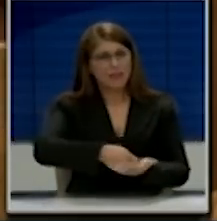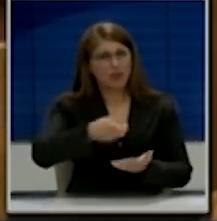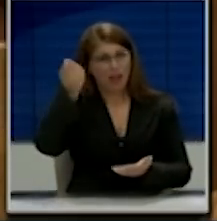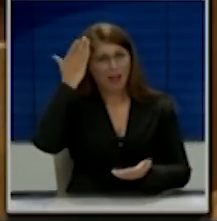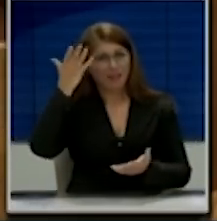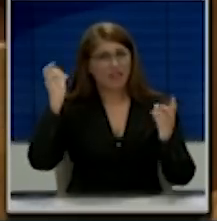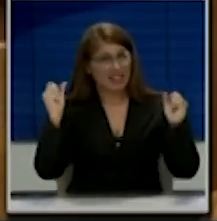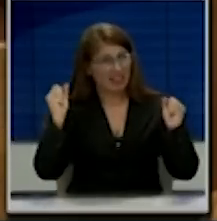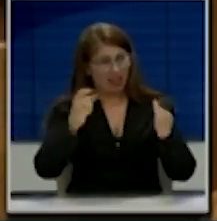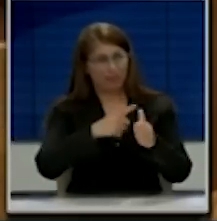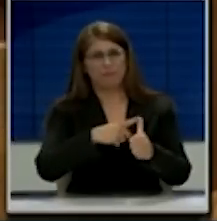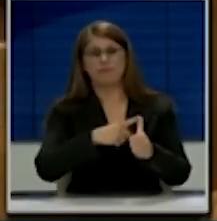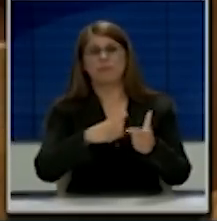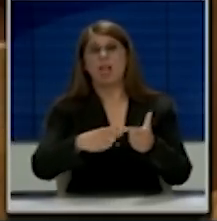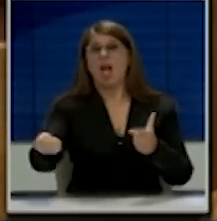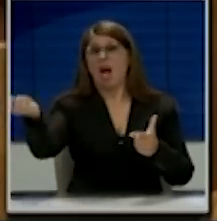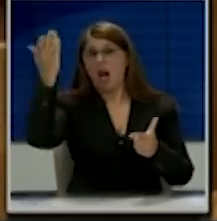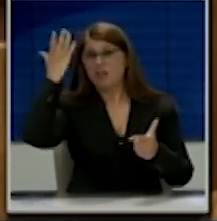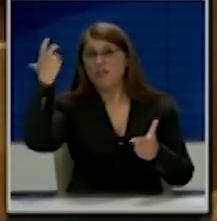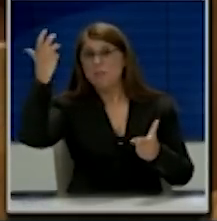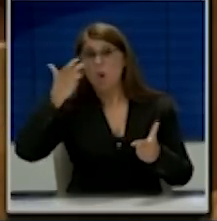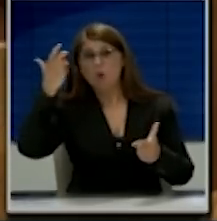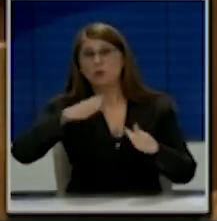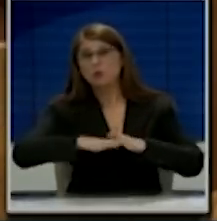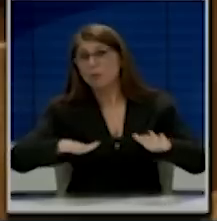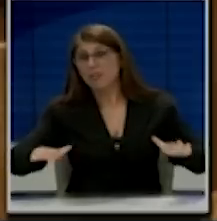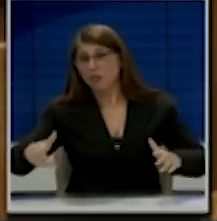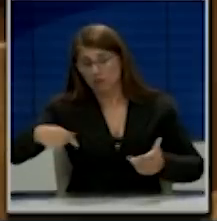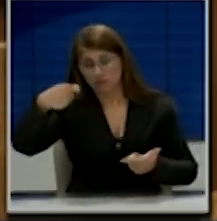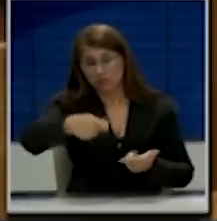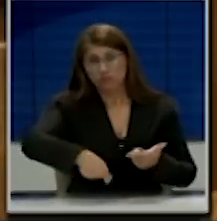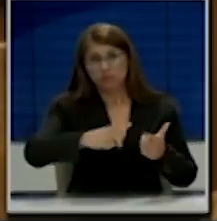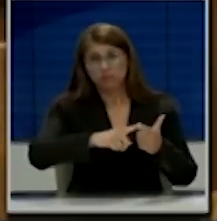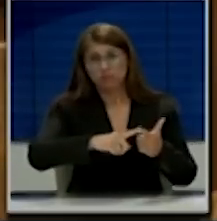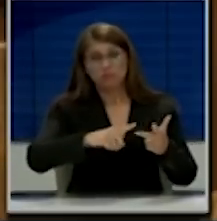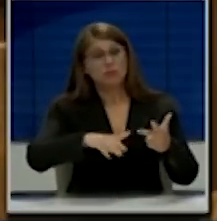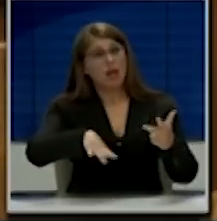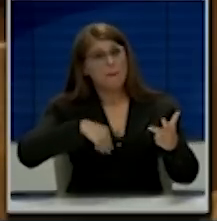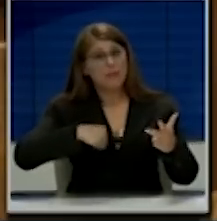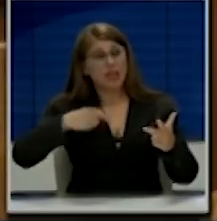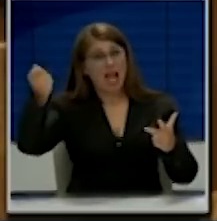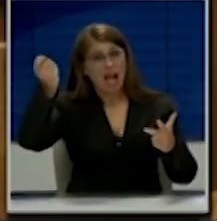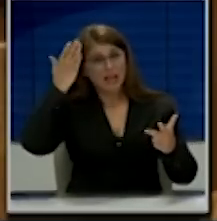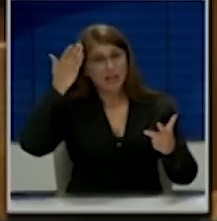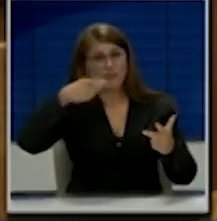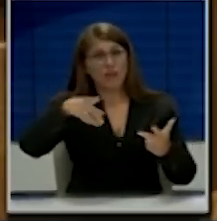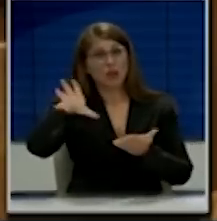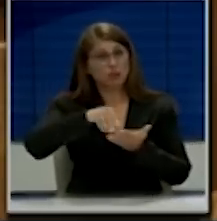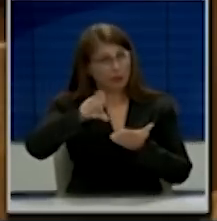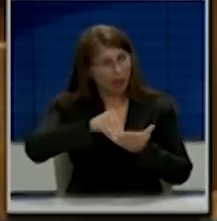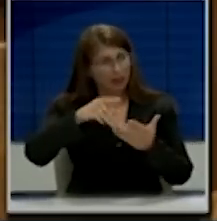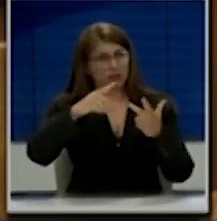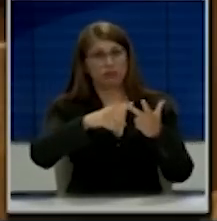ακριβά την υγεία τους, ακριβά την μόρφωση των παιδιών τους, ότι αποδέχονται την ακρίβεια στο σούπερ